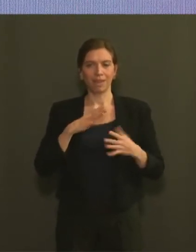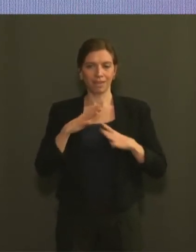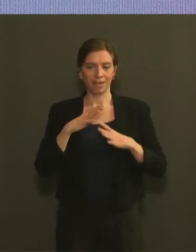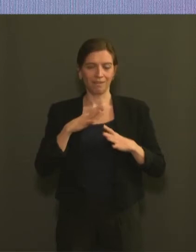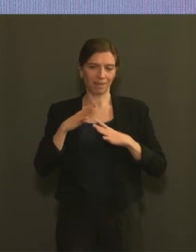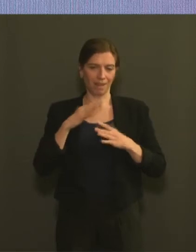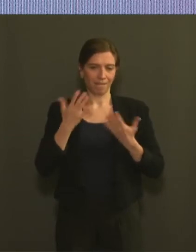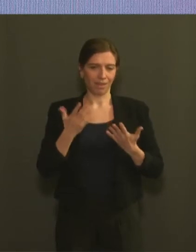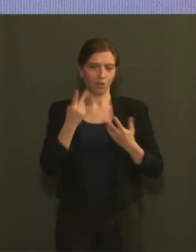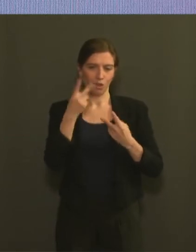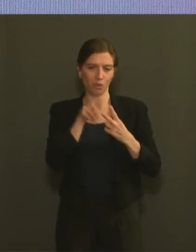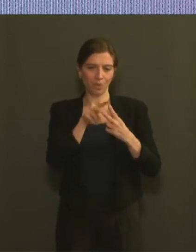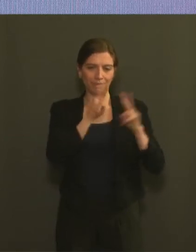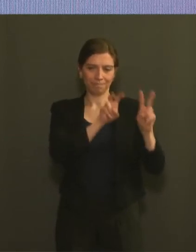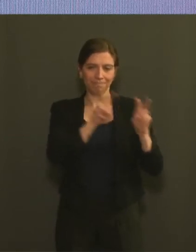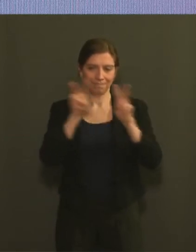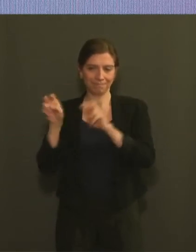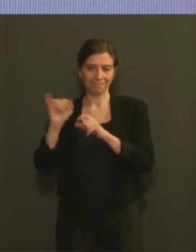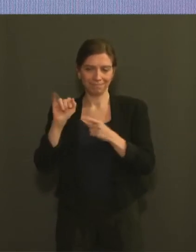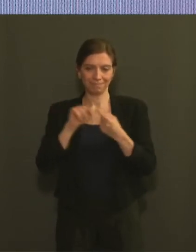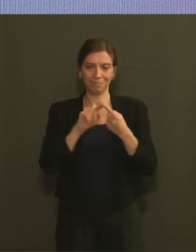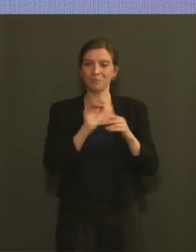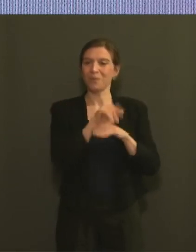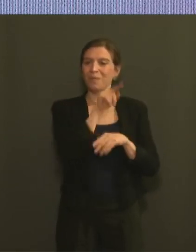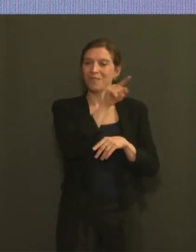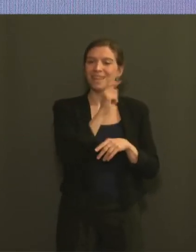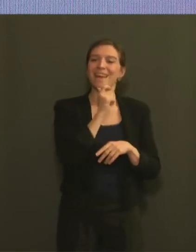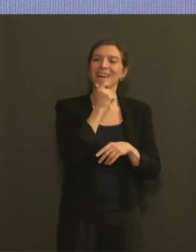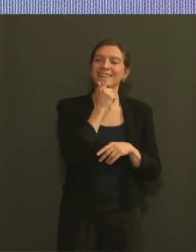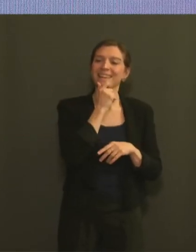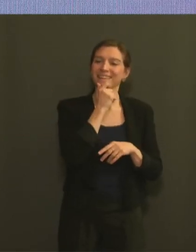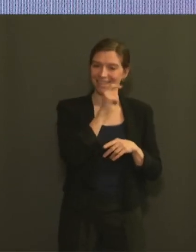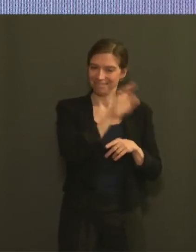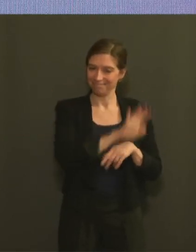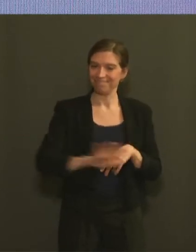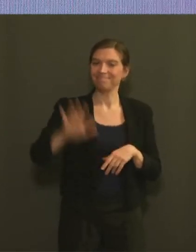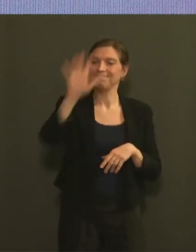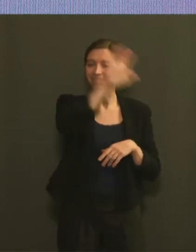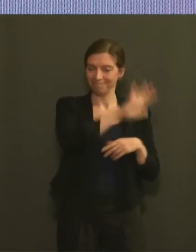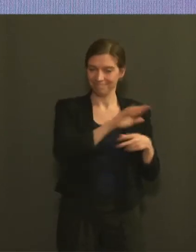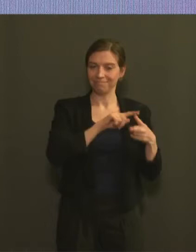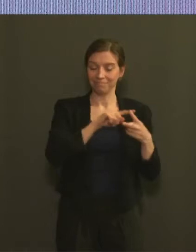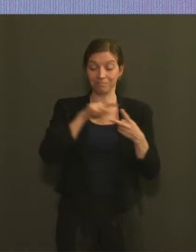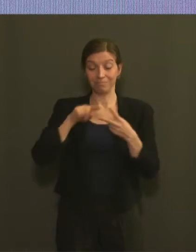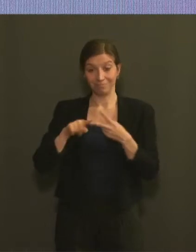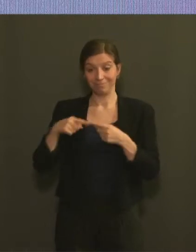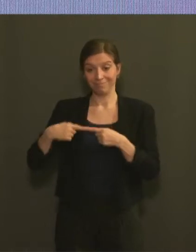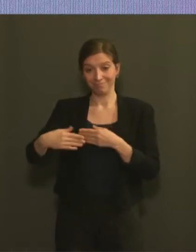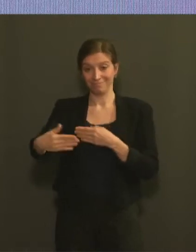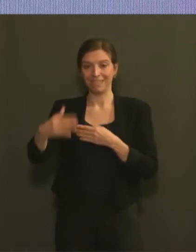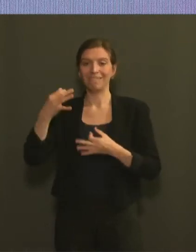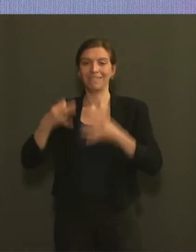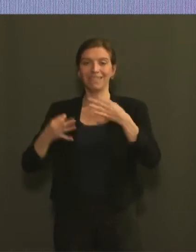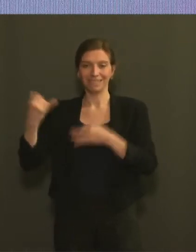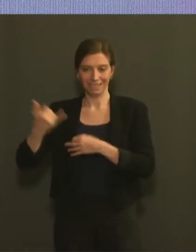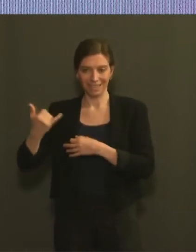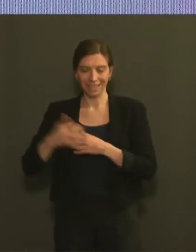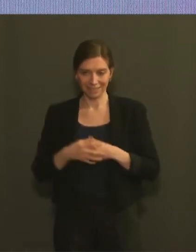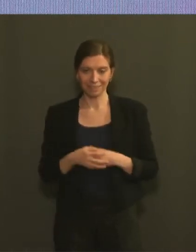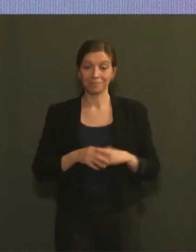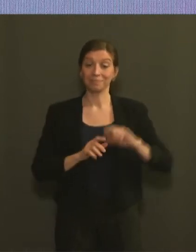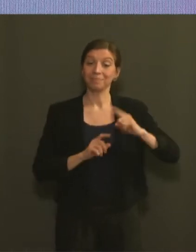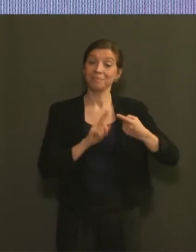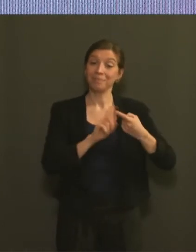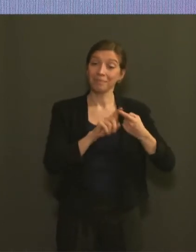oeuvres de commande de fest'arts le dreff de nibe variante josiane crouzet